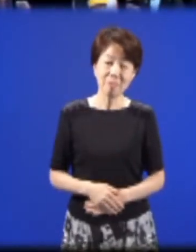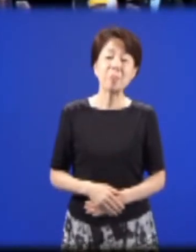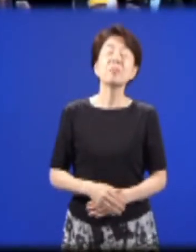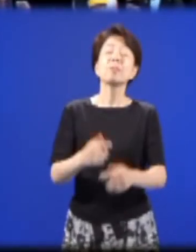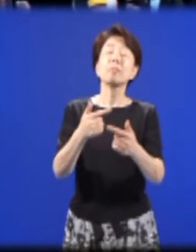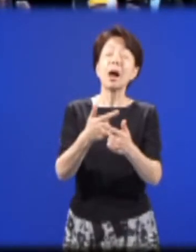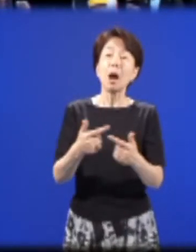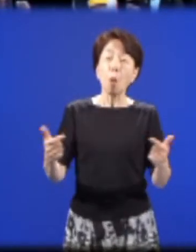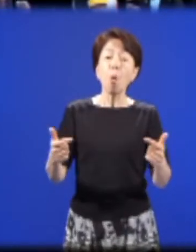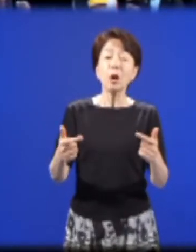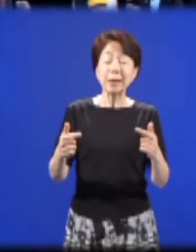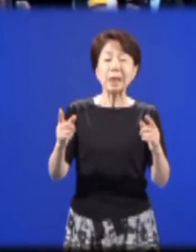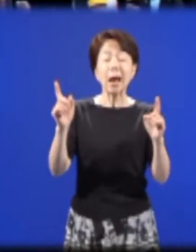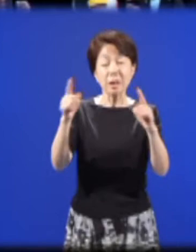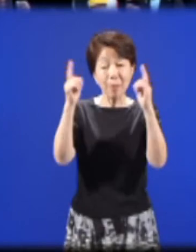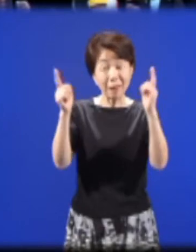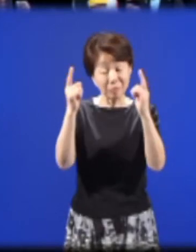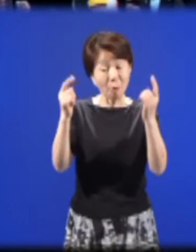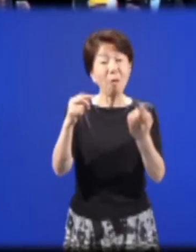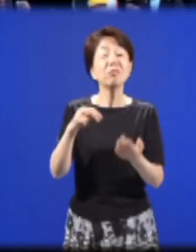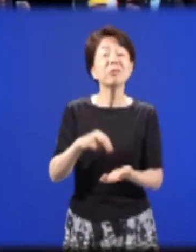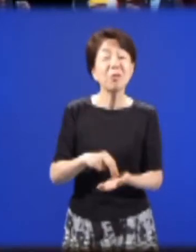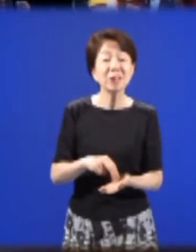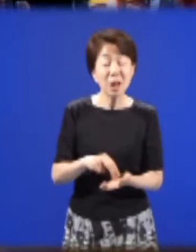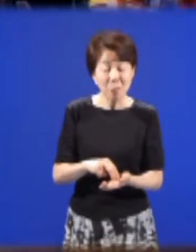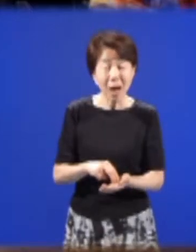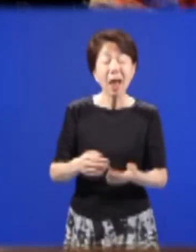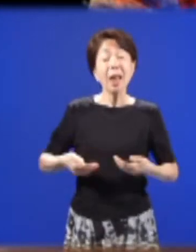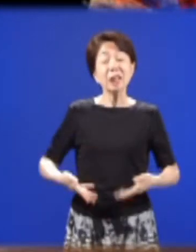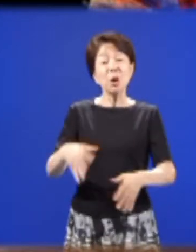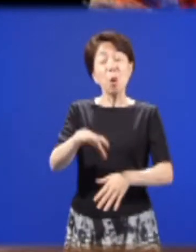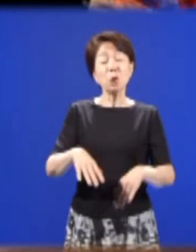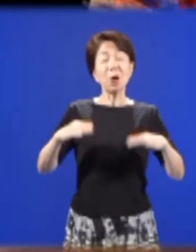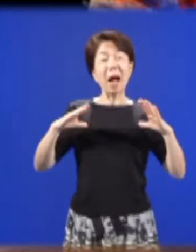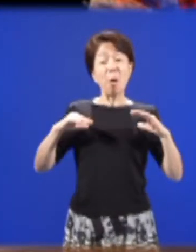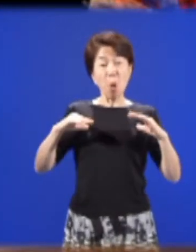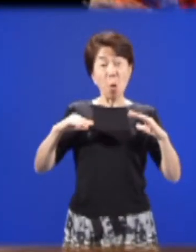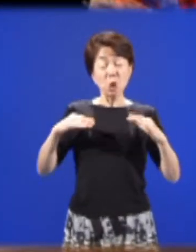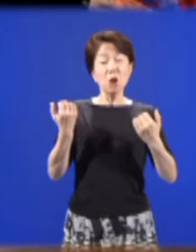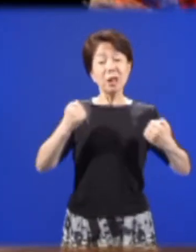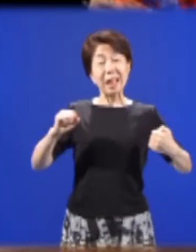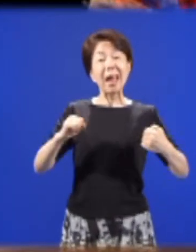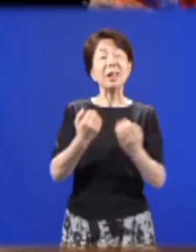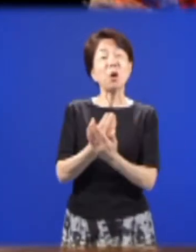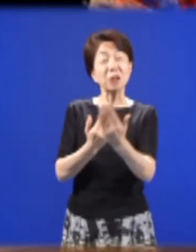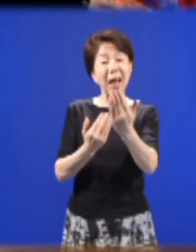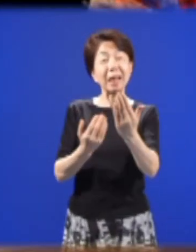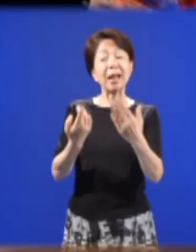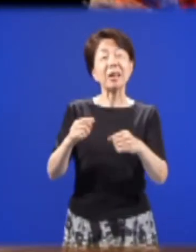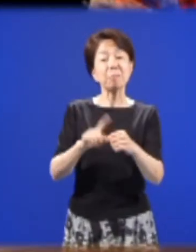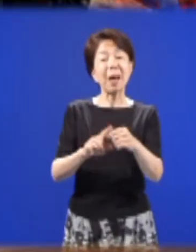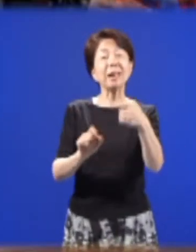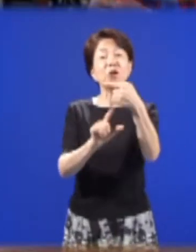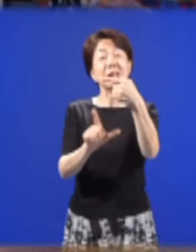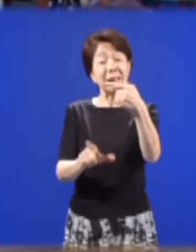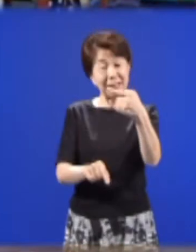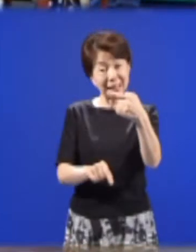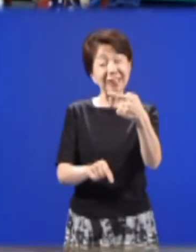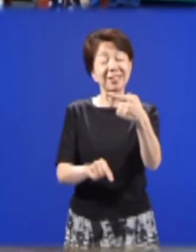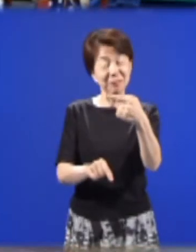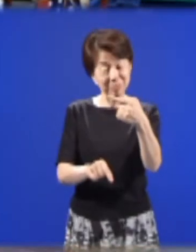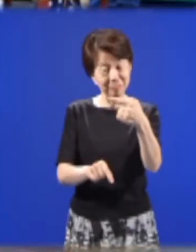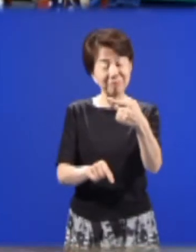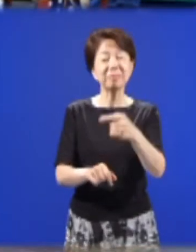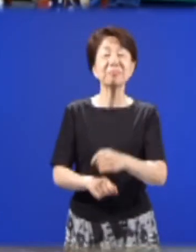ですね、大きなイベントとしては郷土が誇る芸能大会が毎年1月に開催されます。